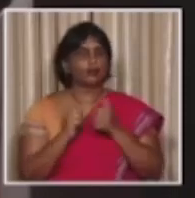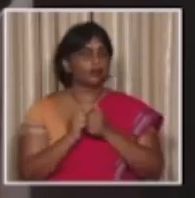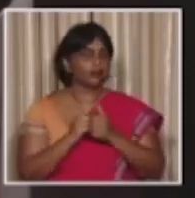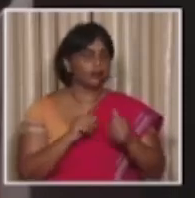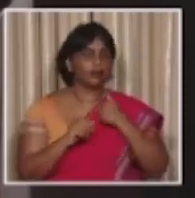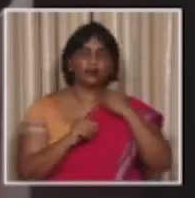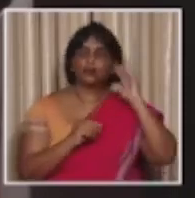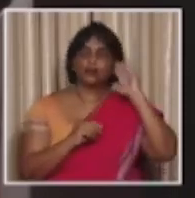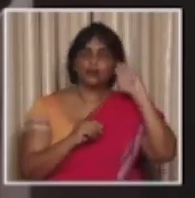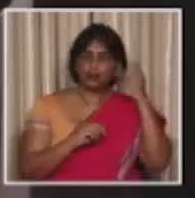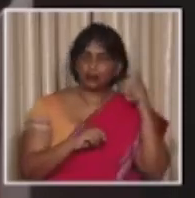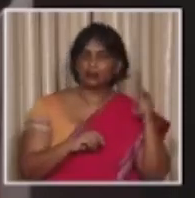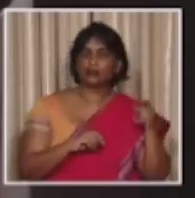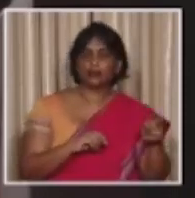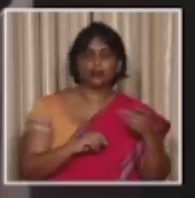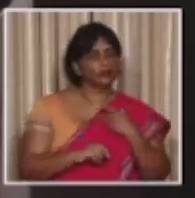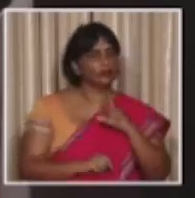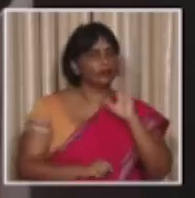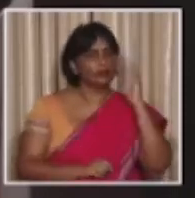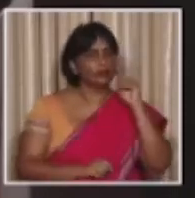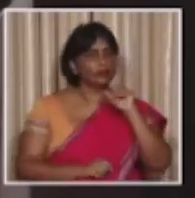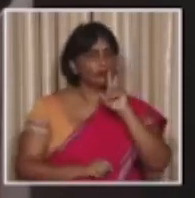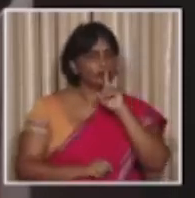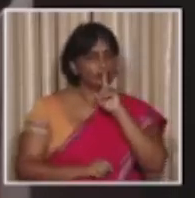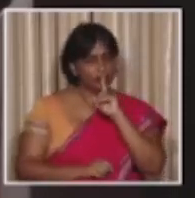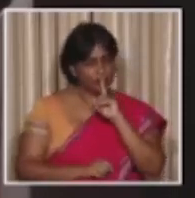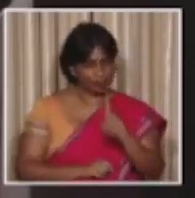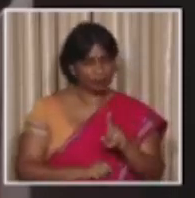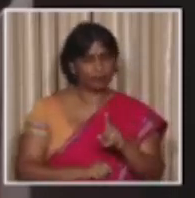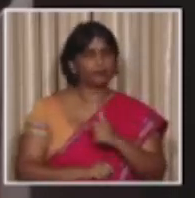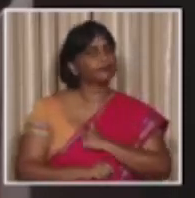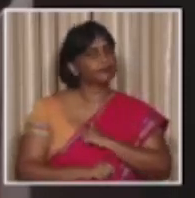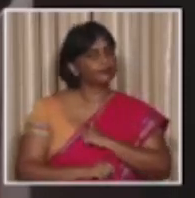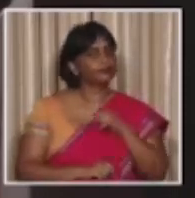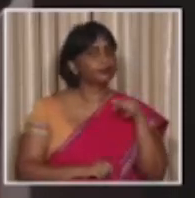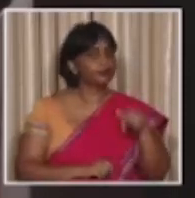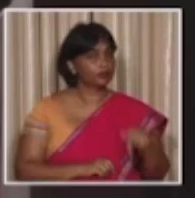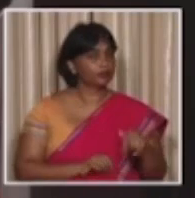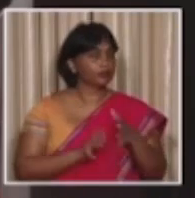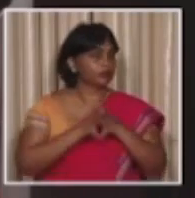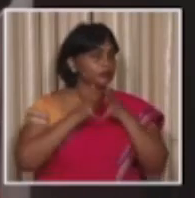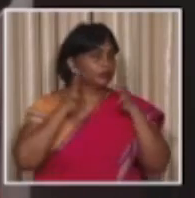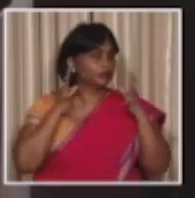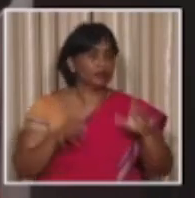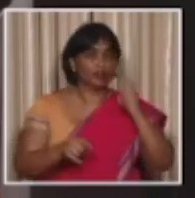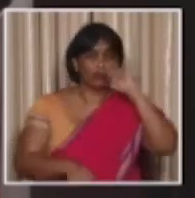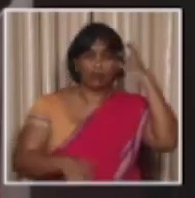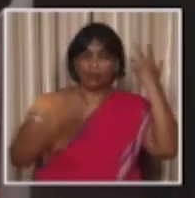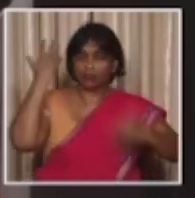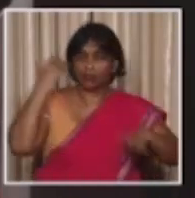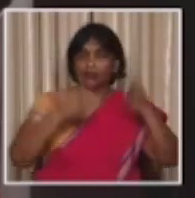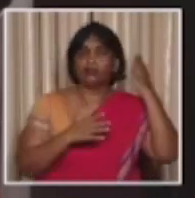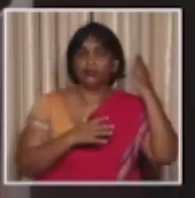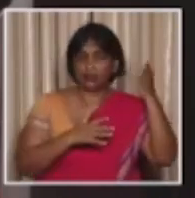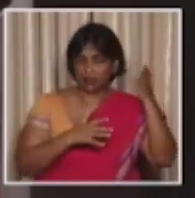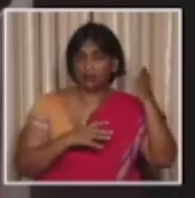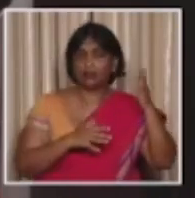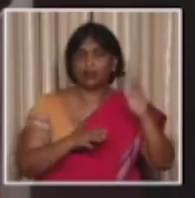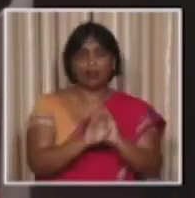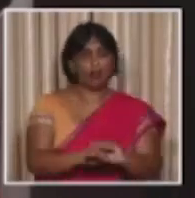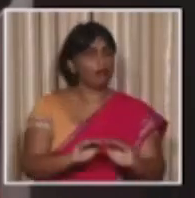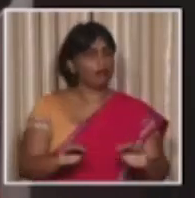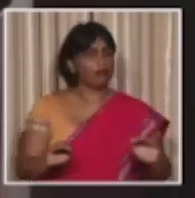විශේෂයෙන්ම මම මතක් කරන්න කැමති මේ මහා සංහාරය තුළ විශේෂයෙන්ම